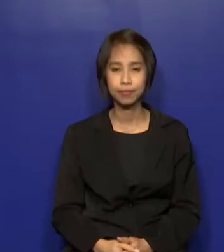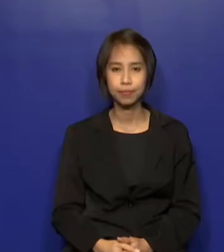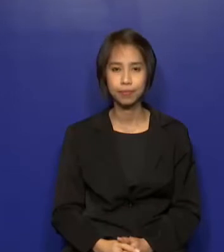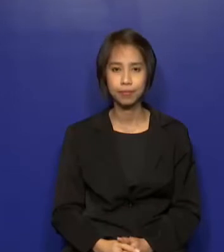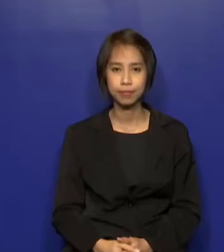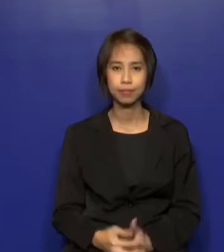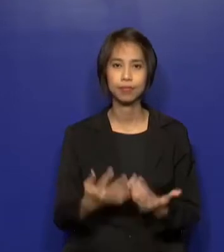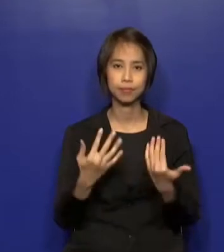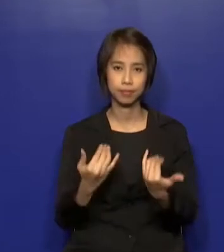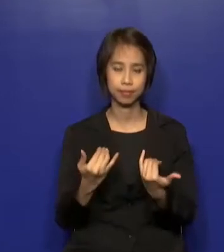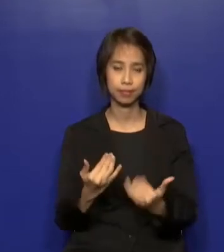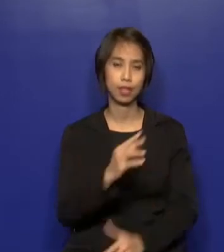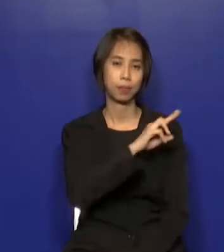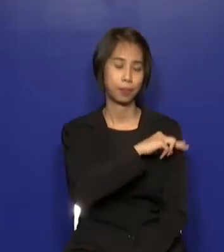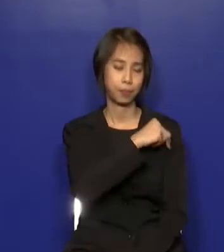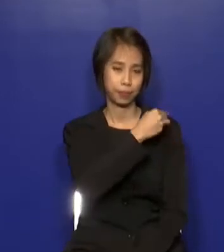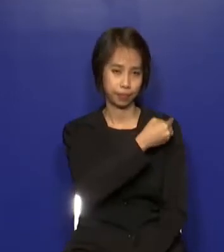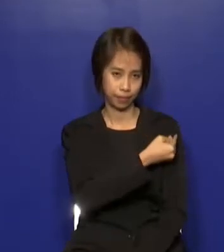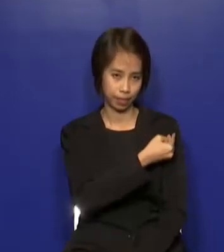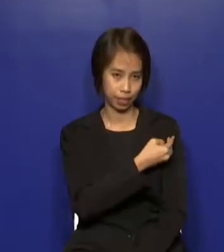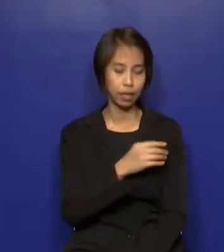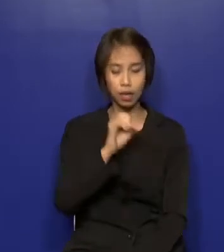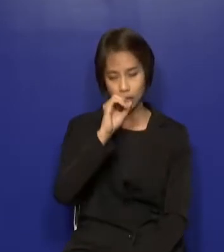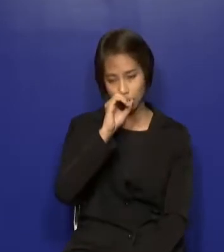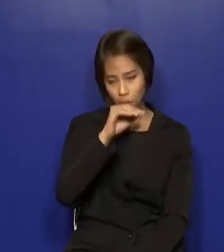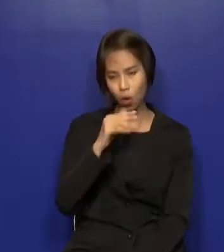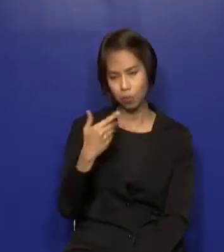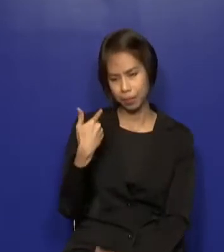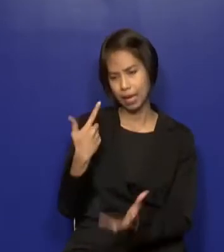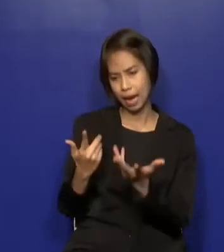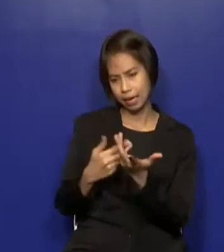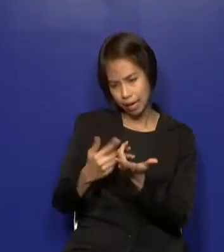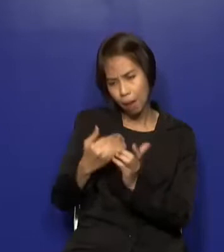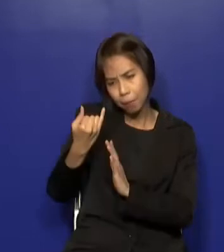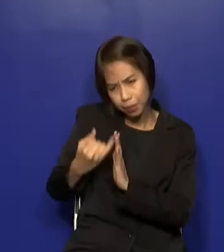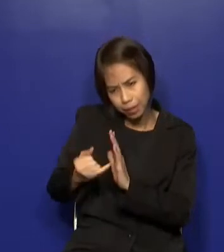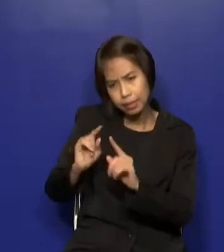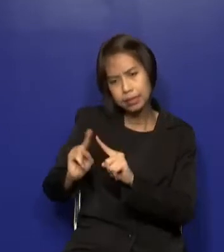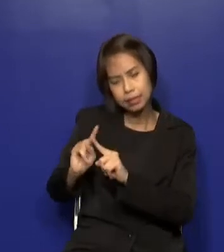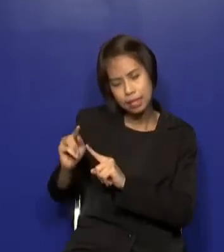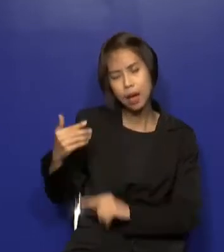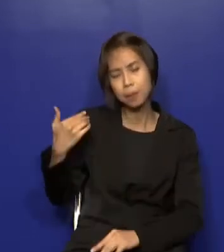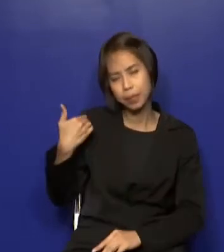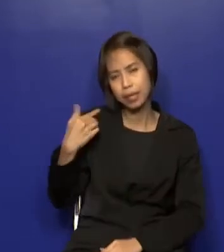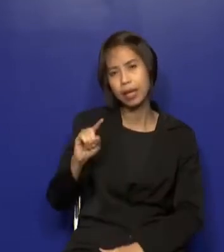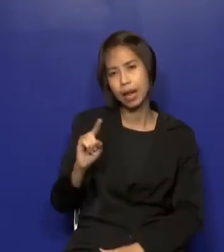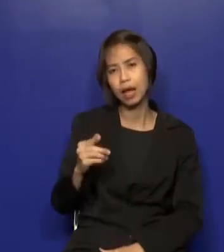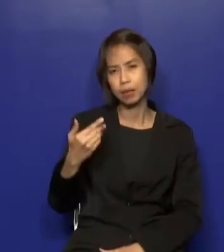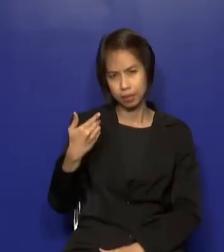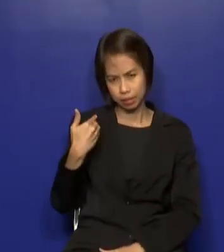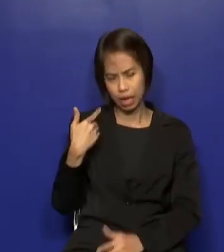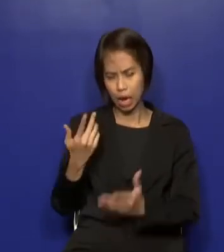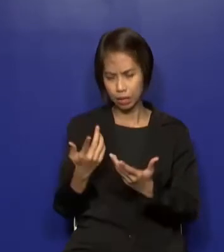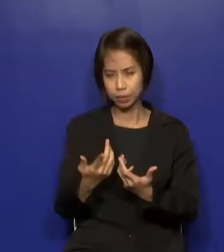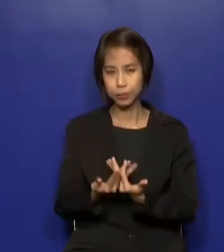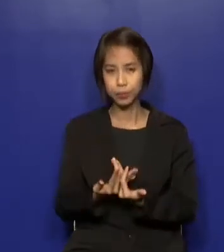างการแพทย์เราที่บอกว่าไม่แม่นยำก็หลายๆอย่างแต่ท่ามกลางความไม่แม่นยำก็มีความแม่นยำ